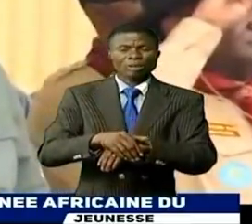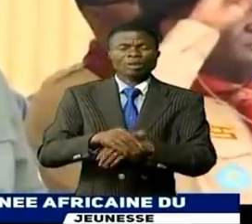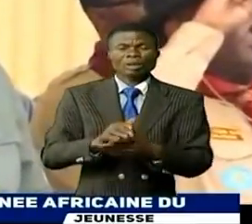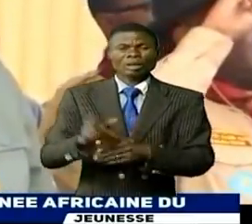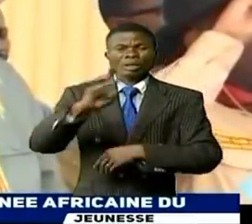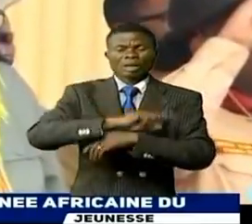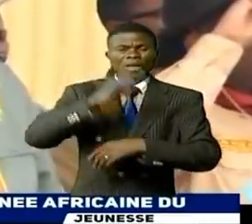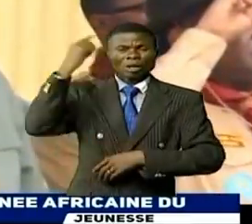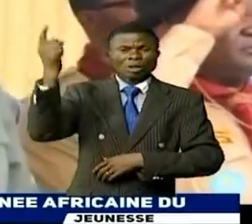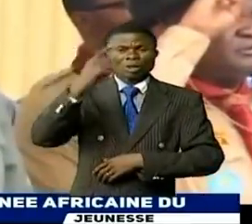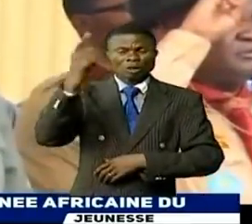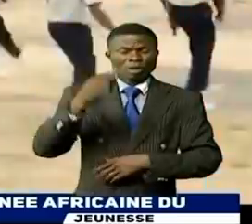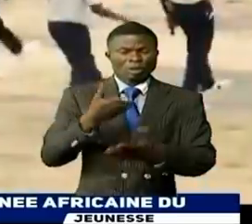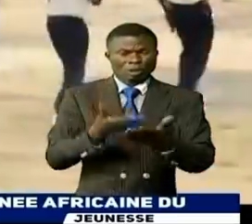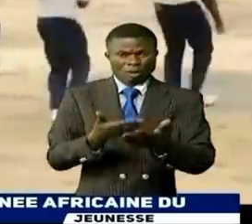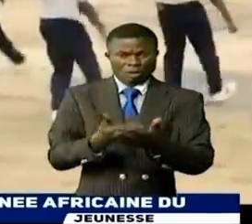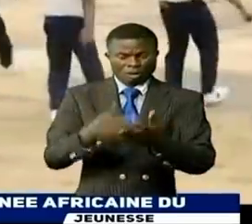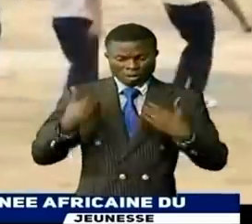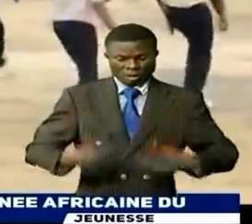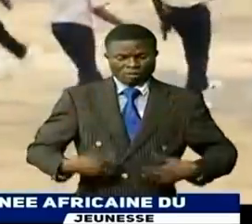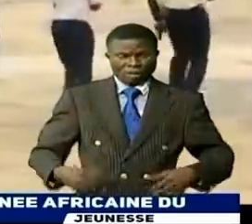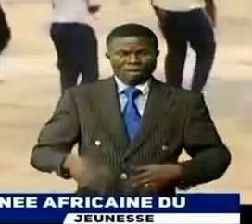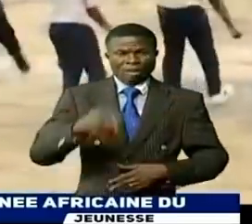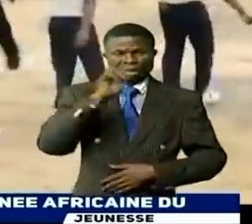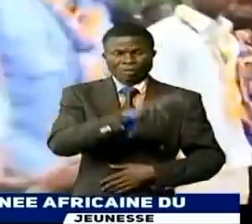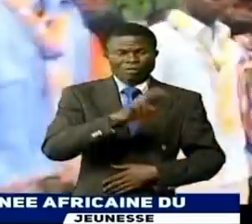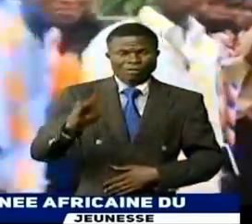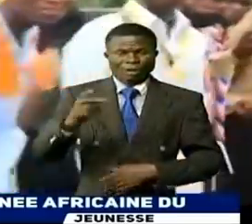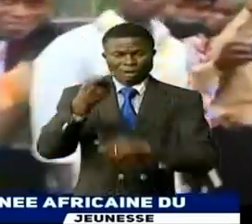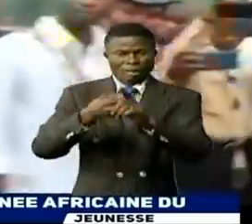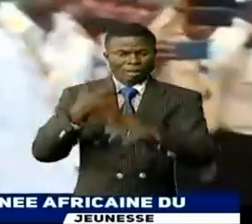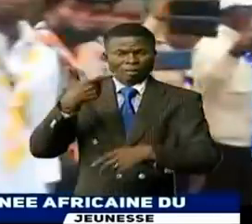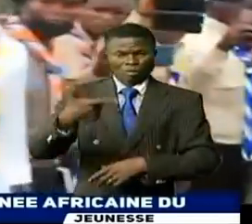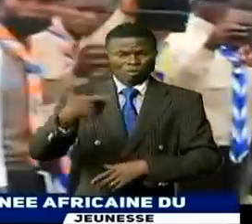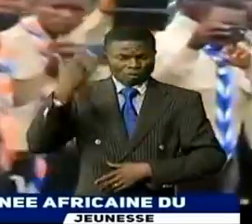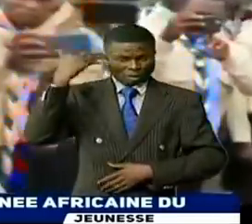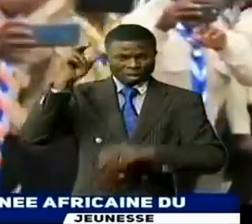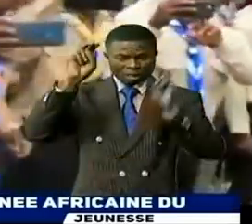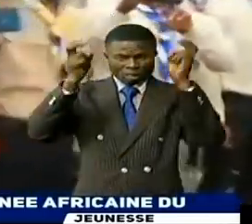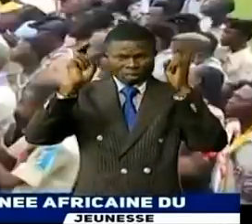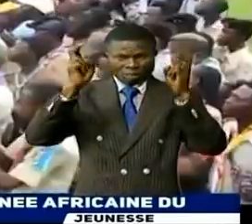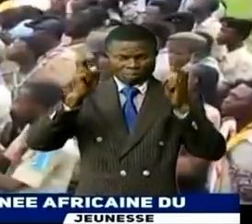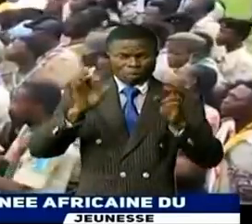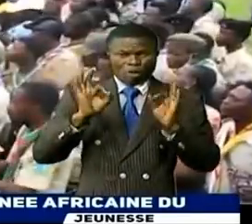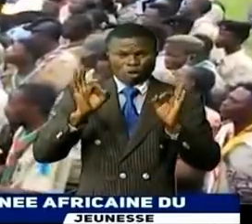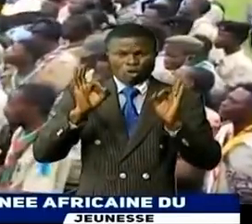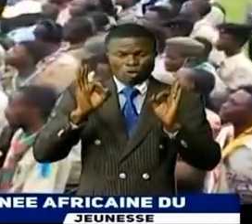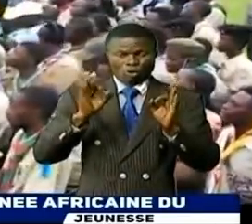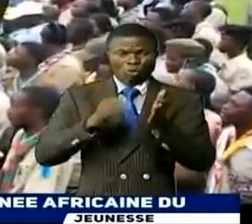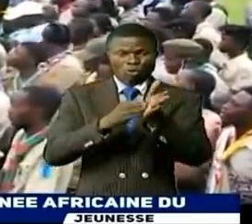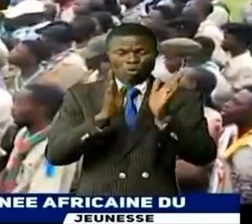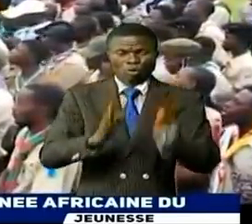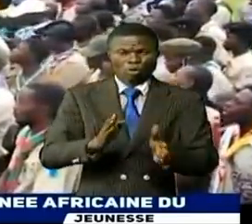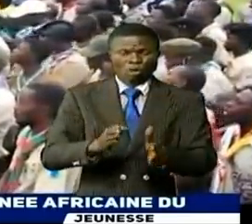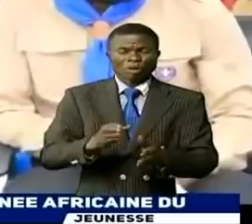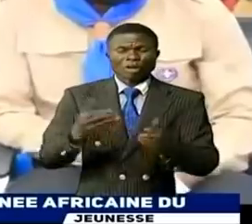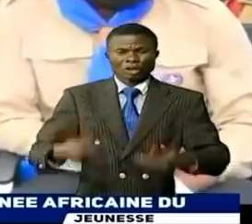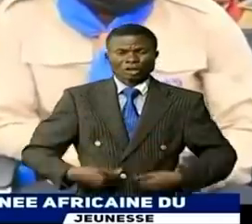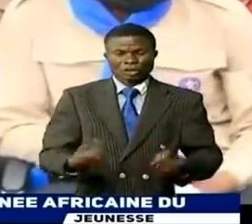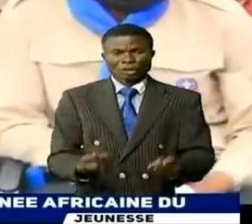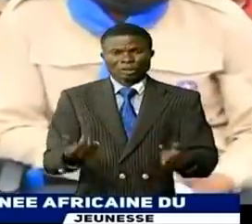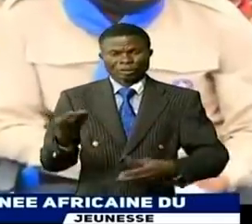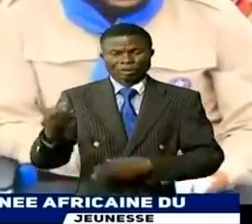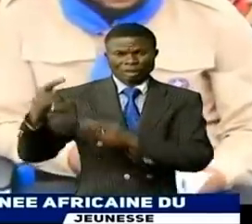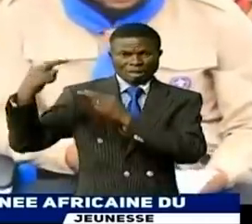Journée mondiale du scoutisme célébrée le 22 février dernier, qui avait pour thème « Innovation managériale au scoutisme ». Les